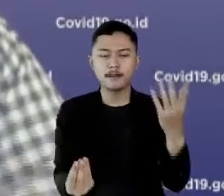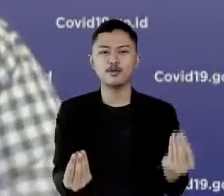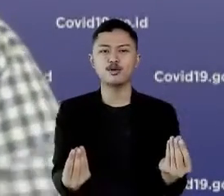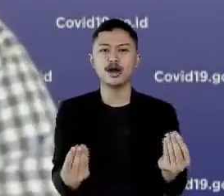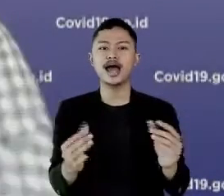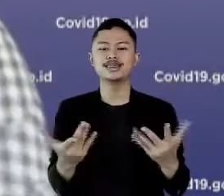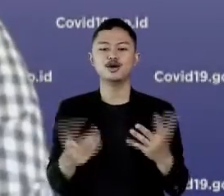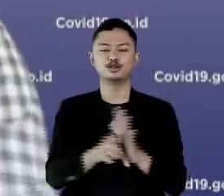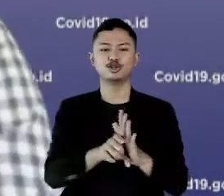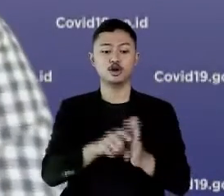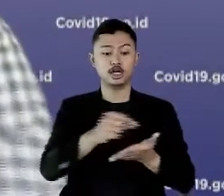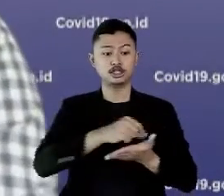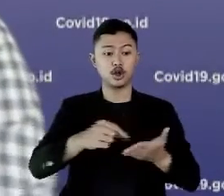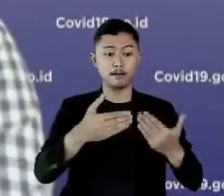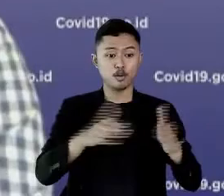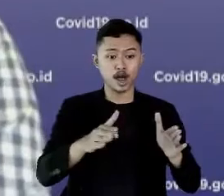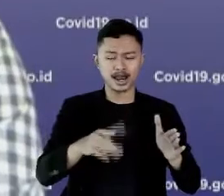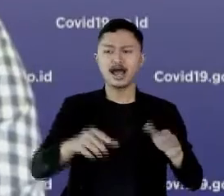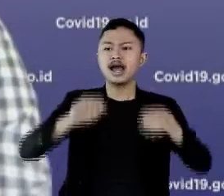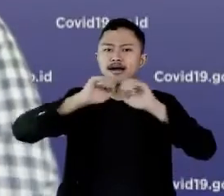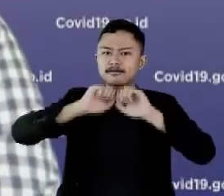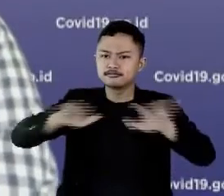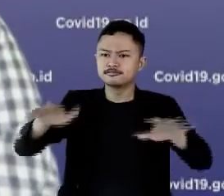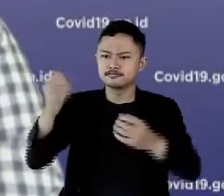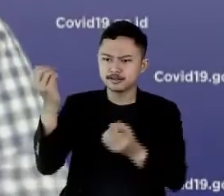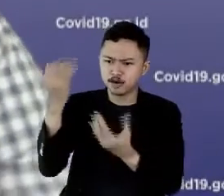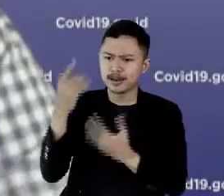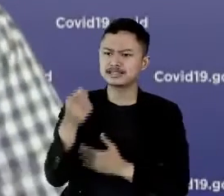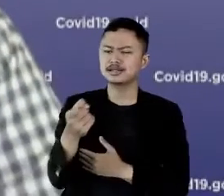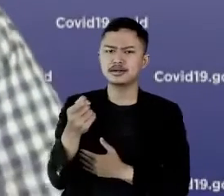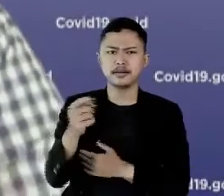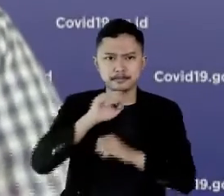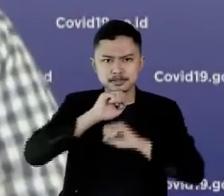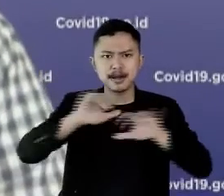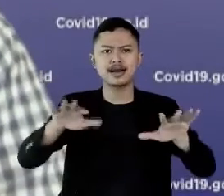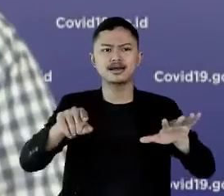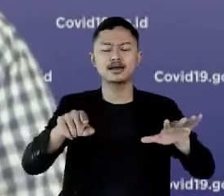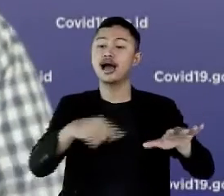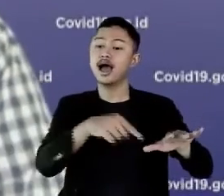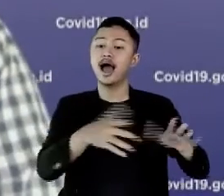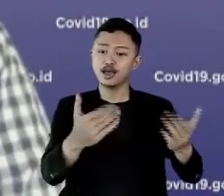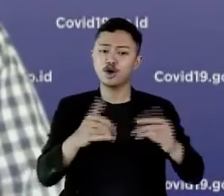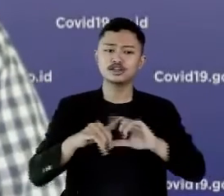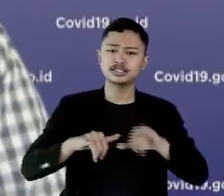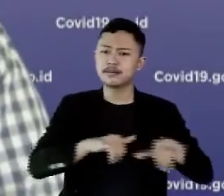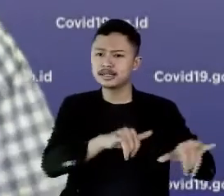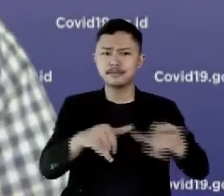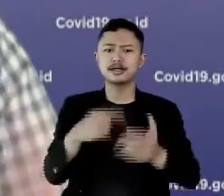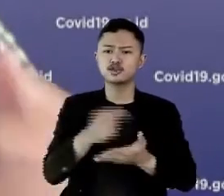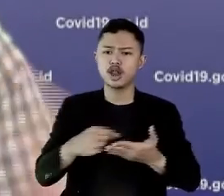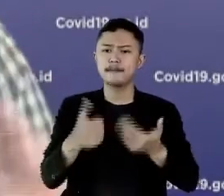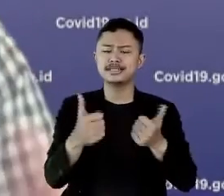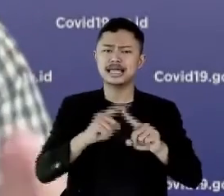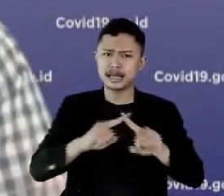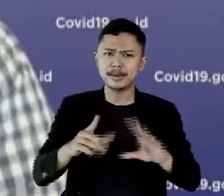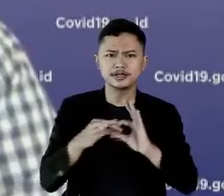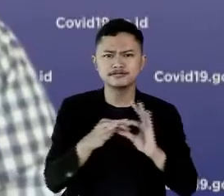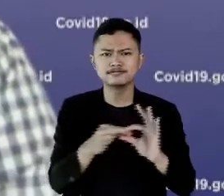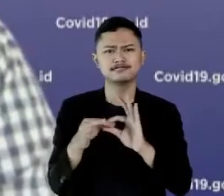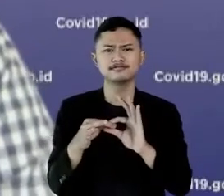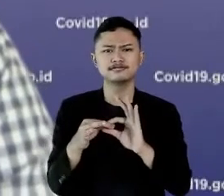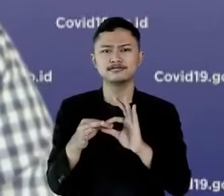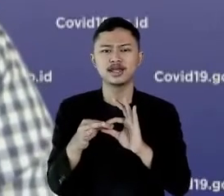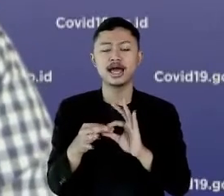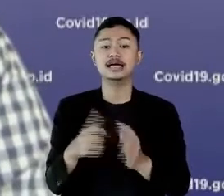sudah buka, di sekolah ayo kita sama-sama menghadapi ini ya. Dan menurut saya ini apa ya kita punya